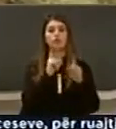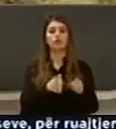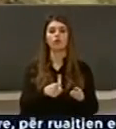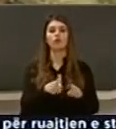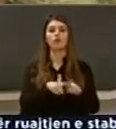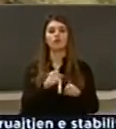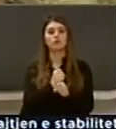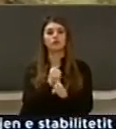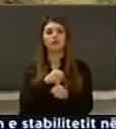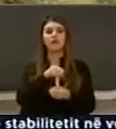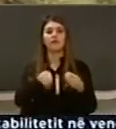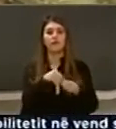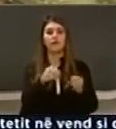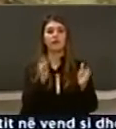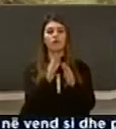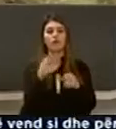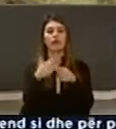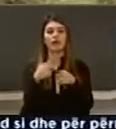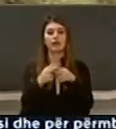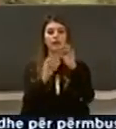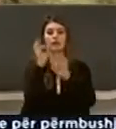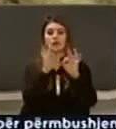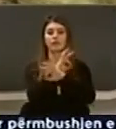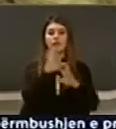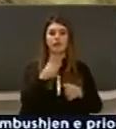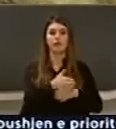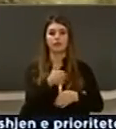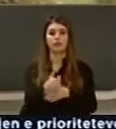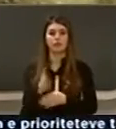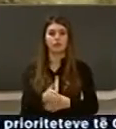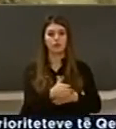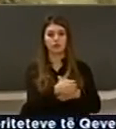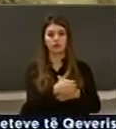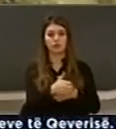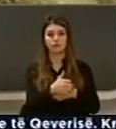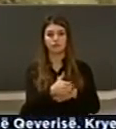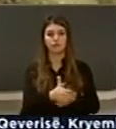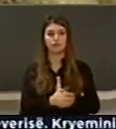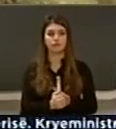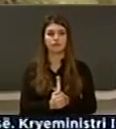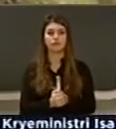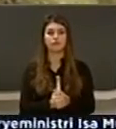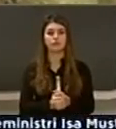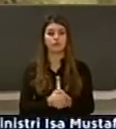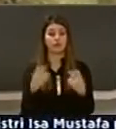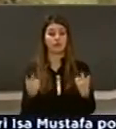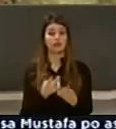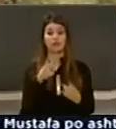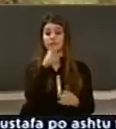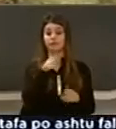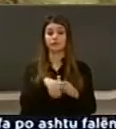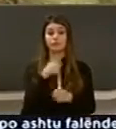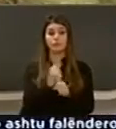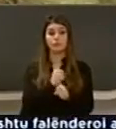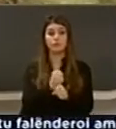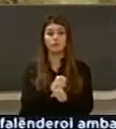vogla, familjare pa interes të tatimojë tregtarin e ta lehtësojë prodhuesin. Andaj buxheti i vendit duhet të orientohet